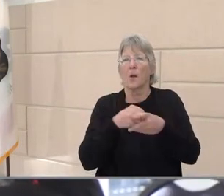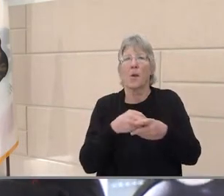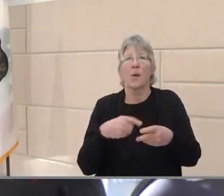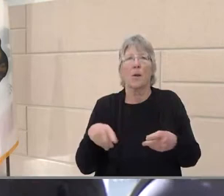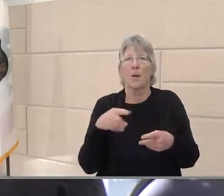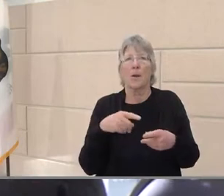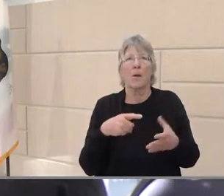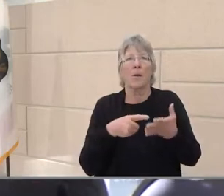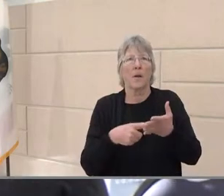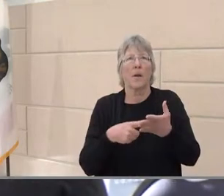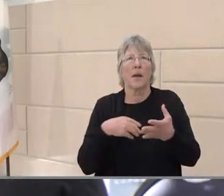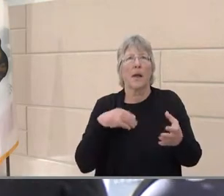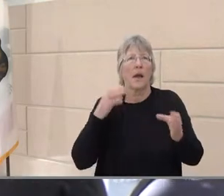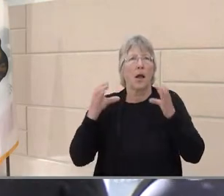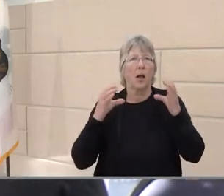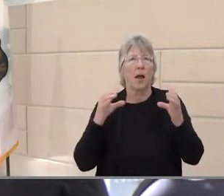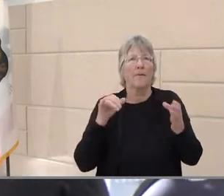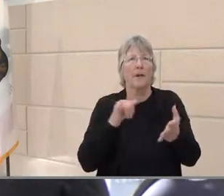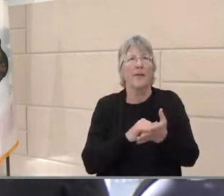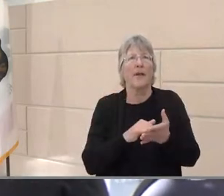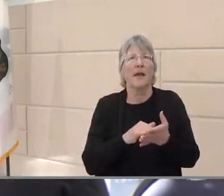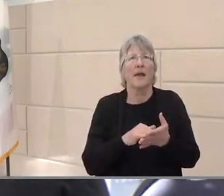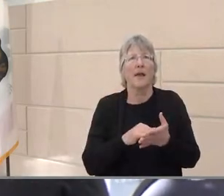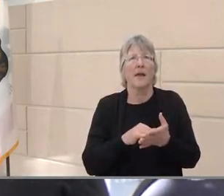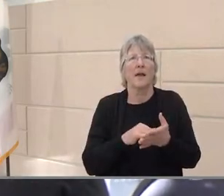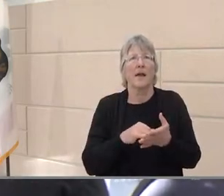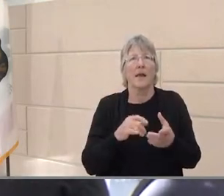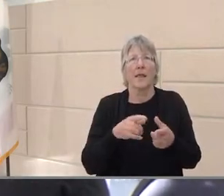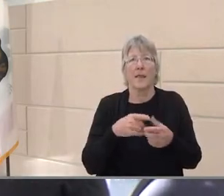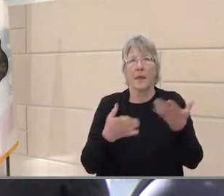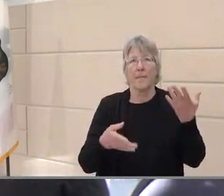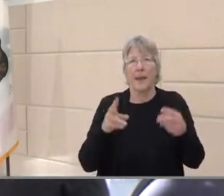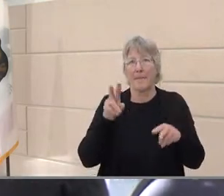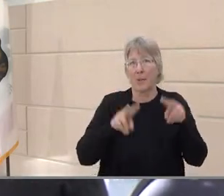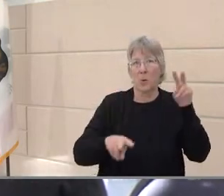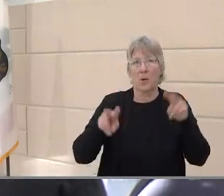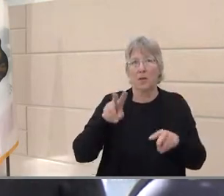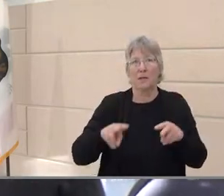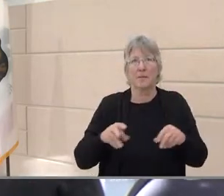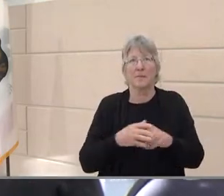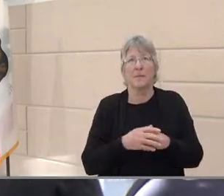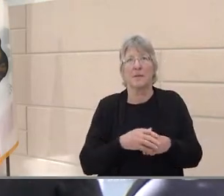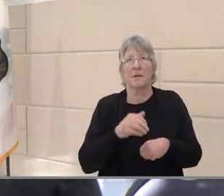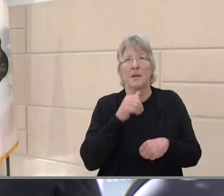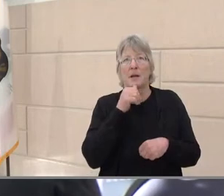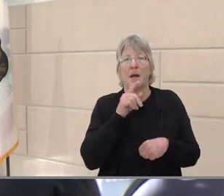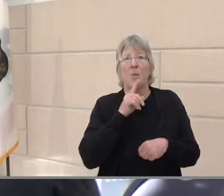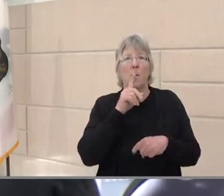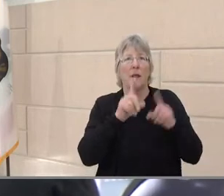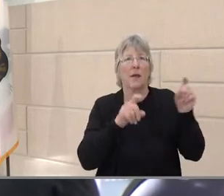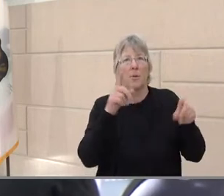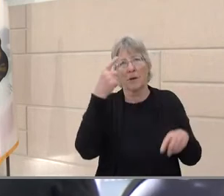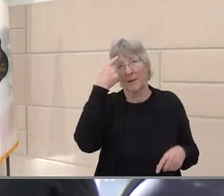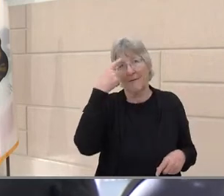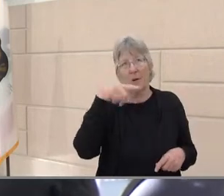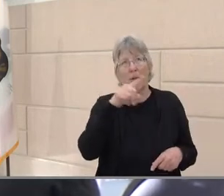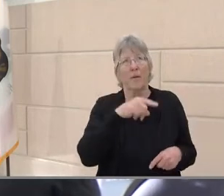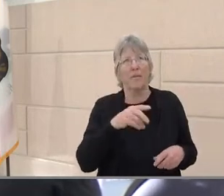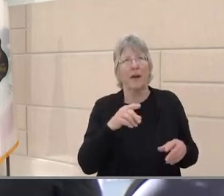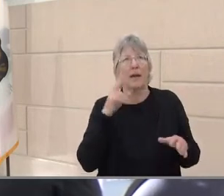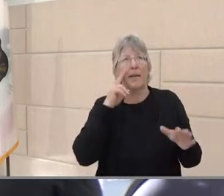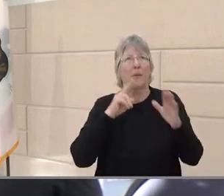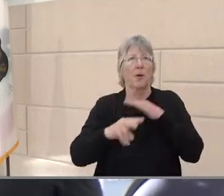ដោយបានលើកបង្ហាញយ៉ាងក្បោះក្បាយឥឡូវហ្នឹងយើងឃើញហើយគឺថាយើងអាចសម្គាល់ឃើញក៏